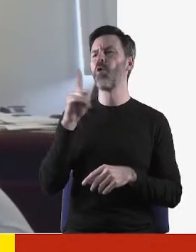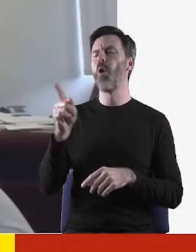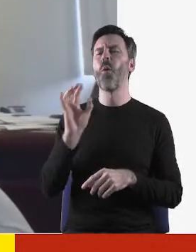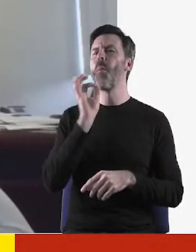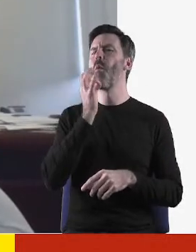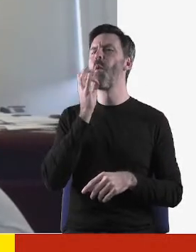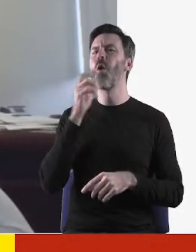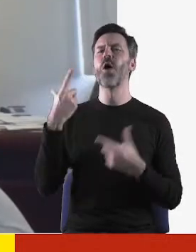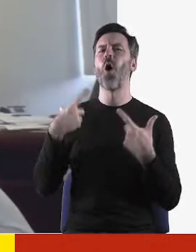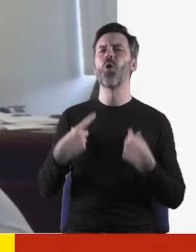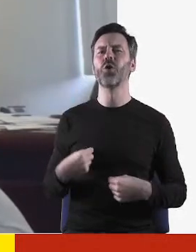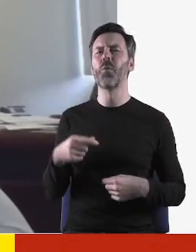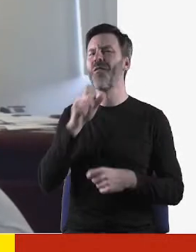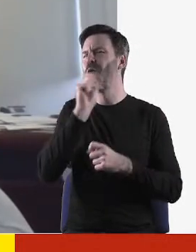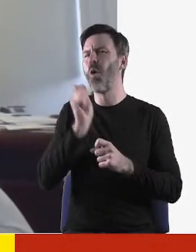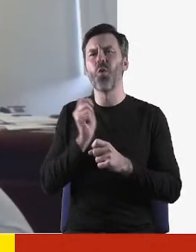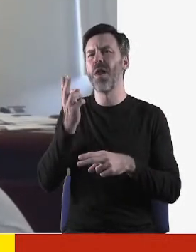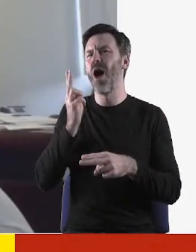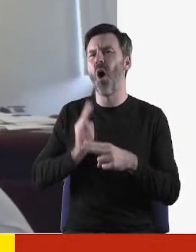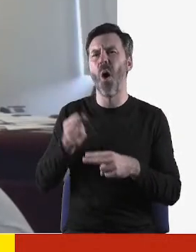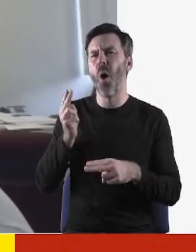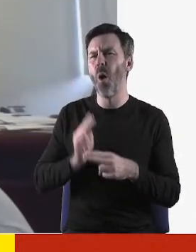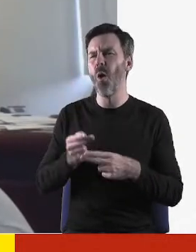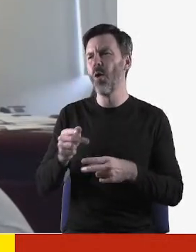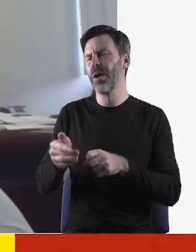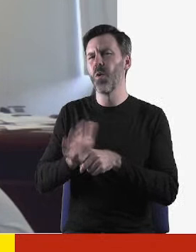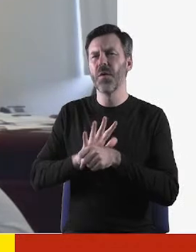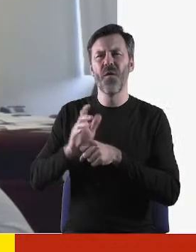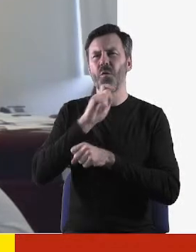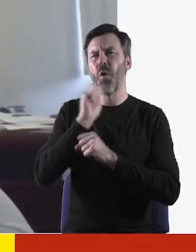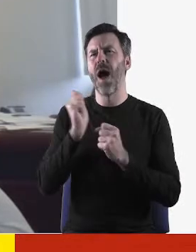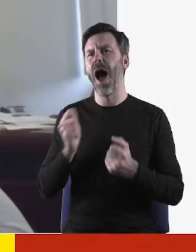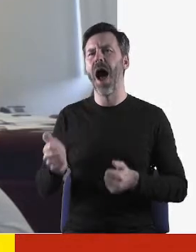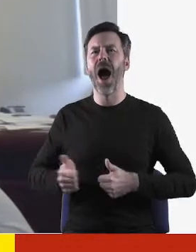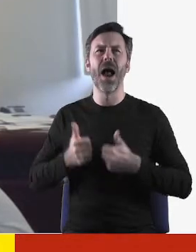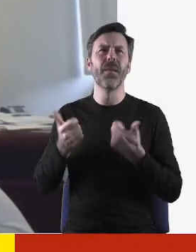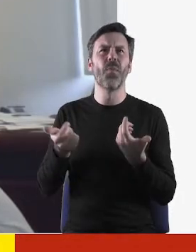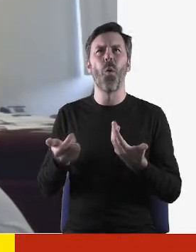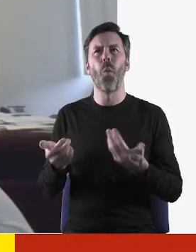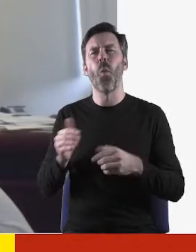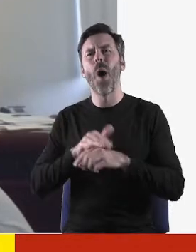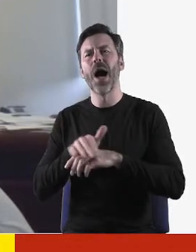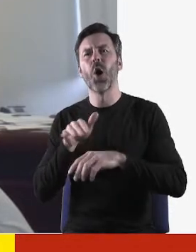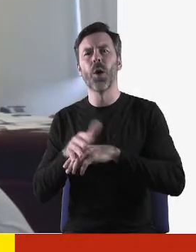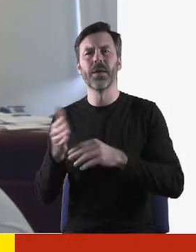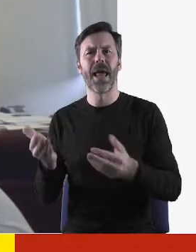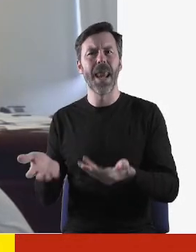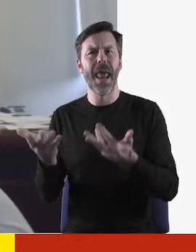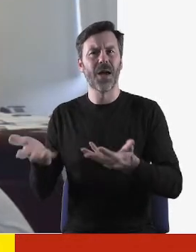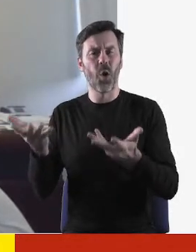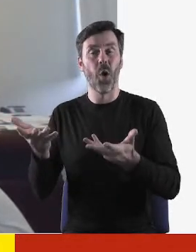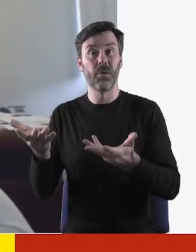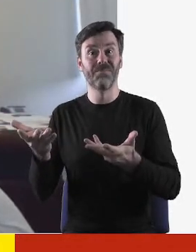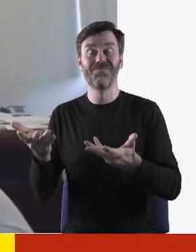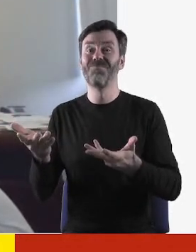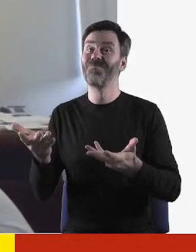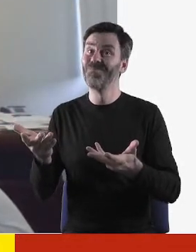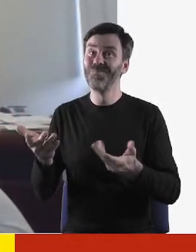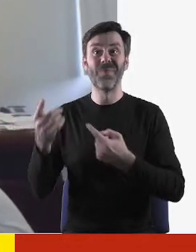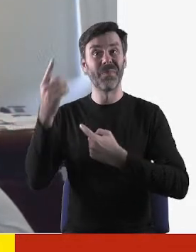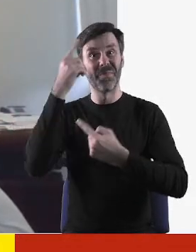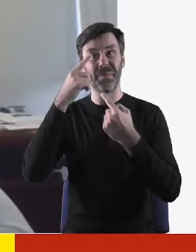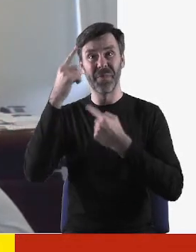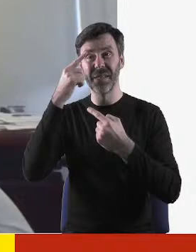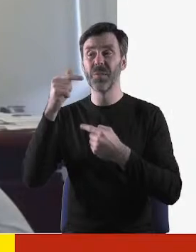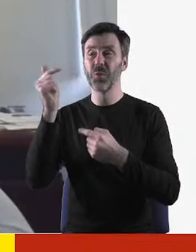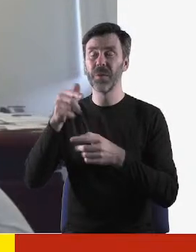albo w ogóle nie chorują, albo chorują bardzo lekko i wydaje się, że jest to grupa docelowa, którą powinniśmy szczególnie